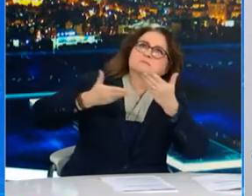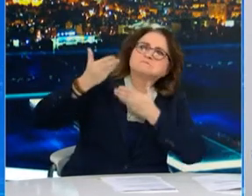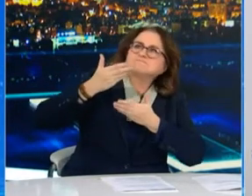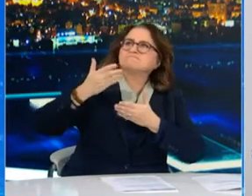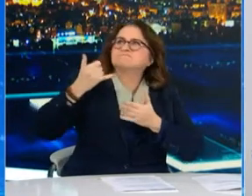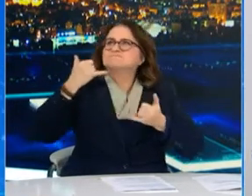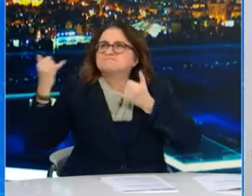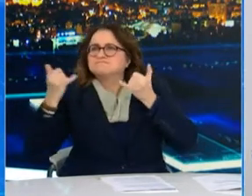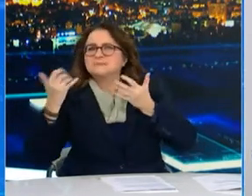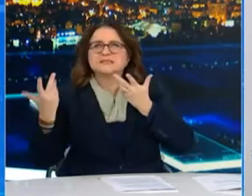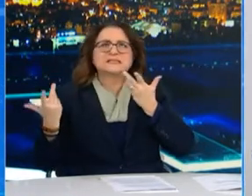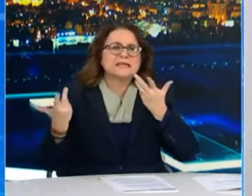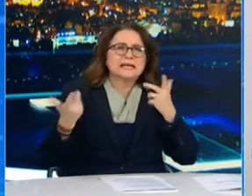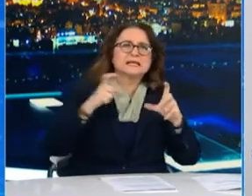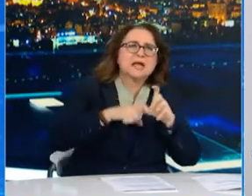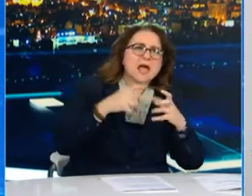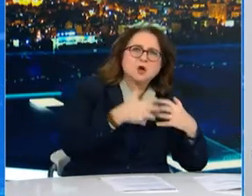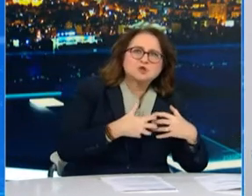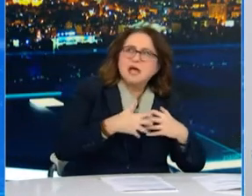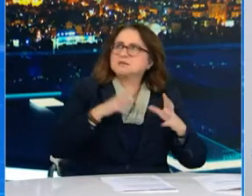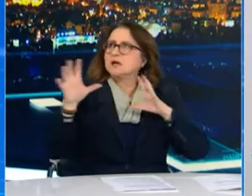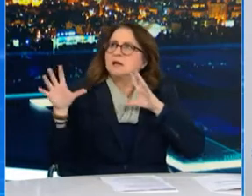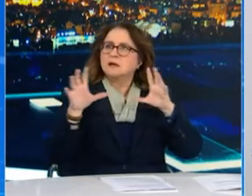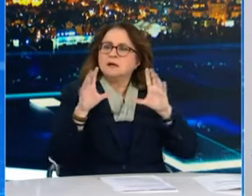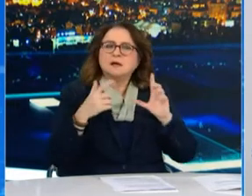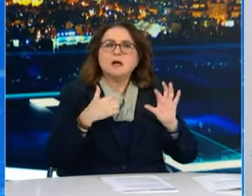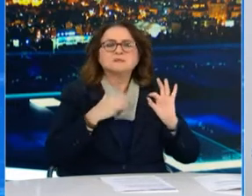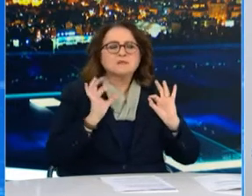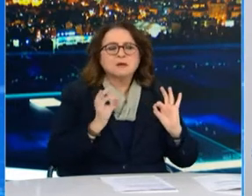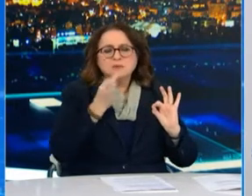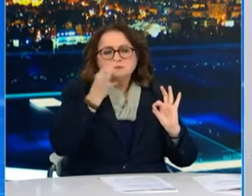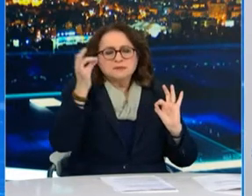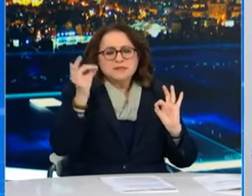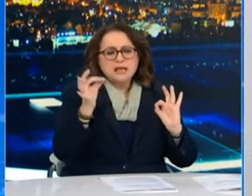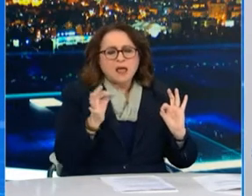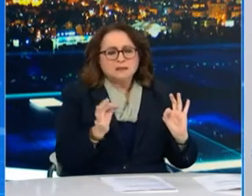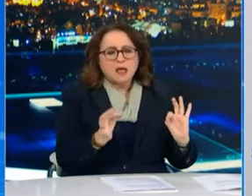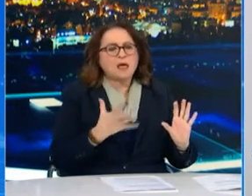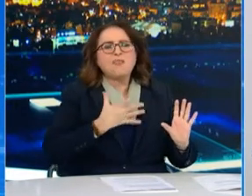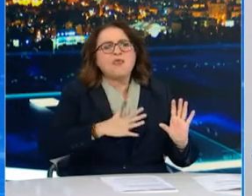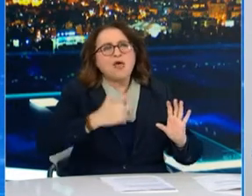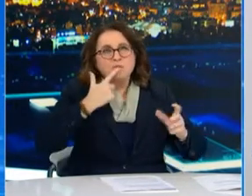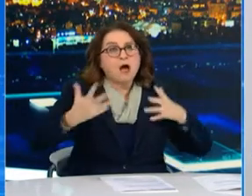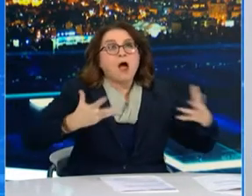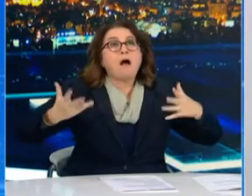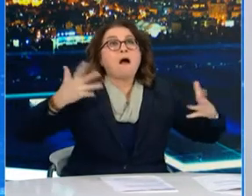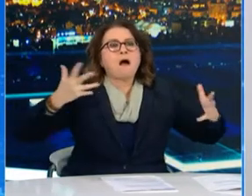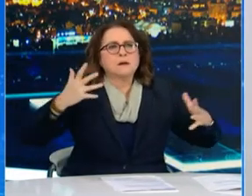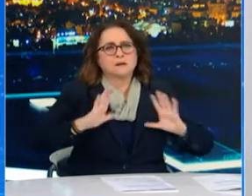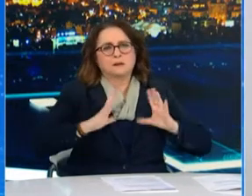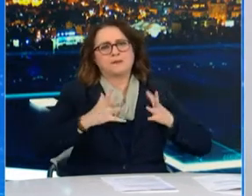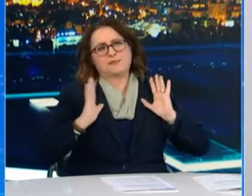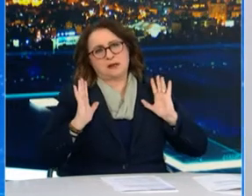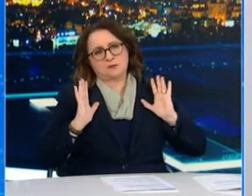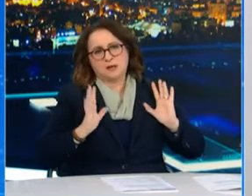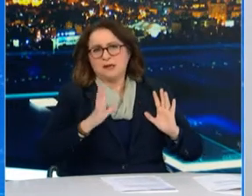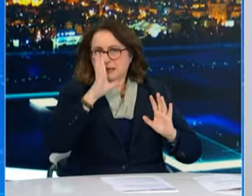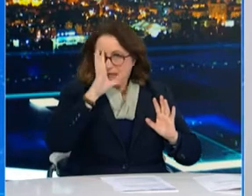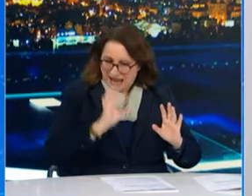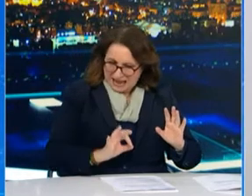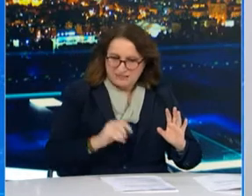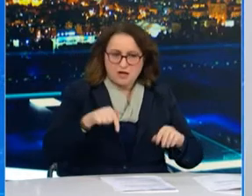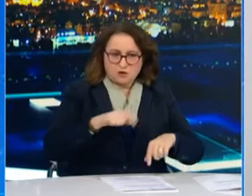απειλή παγκόσμια και δεν αφορά μόνο την χώρα μας. Είναι προφανές ότι σε ένα ευρωπαϊκό πρόγραμμα κοινής